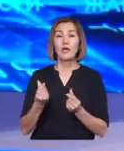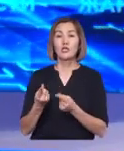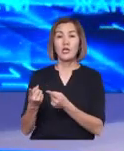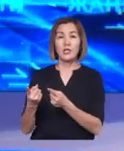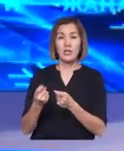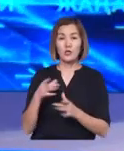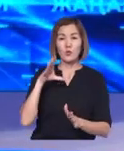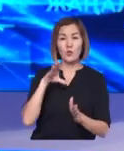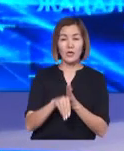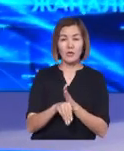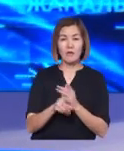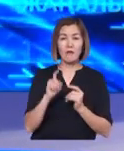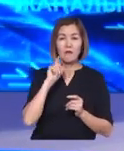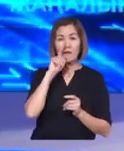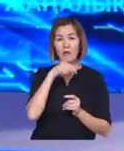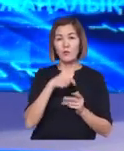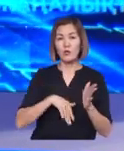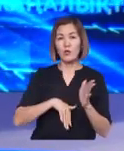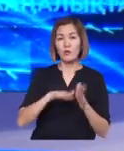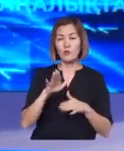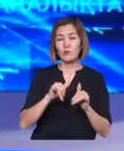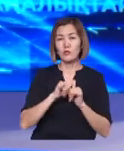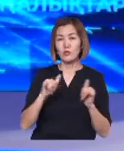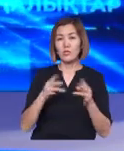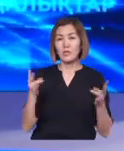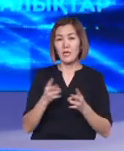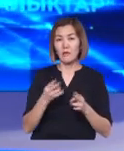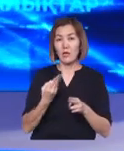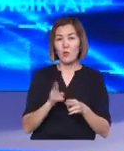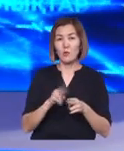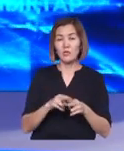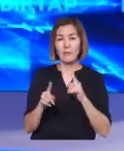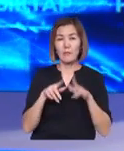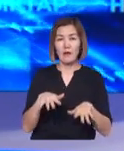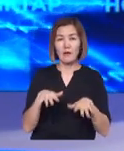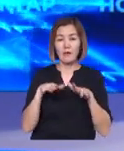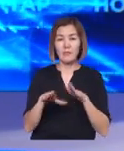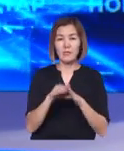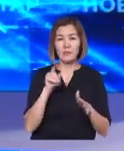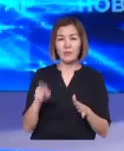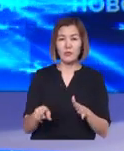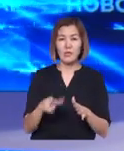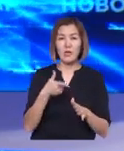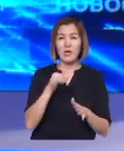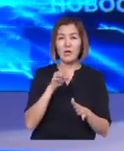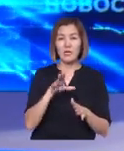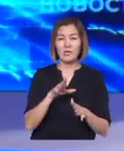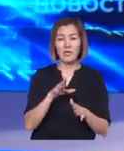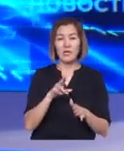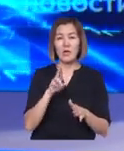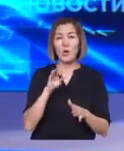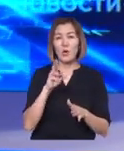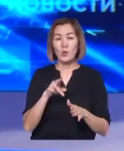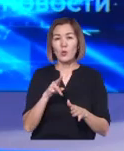Инвестиция тарту арқылы экономиканы көтеруіміз керек. Осылай деген парламент сенатының депутаты Ғалиасқар Сарыбаев Қорғас шығыс